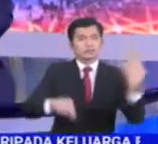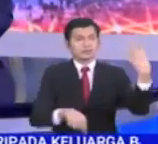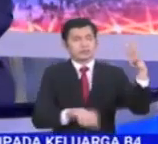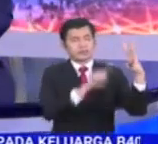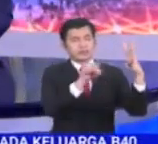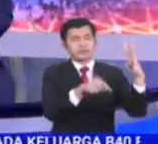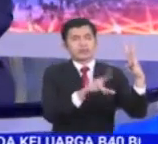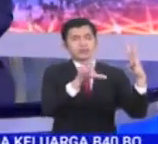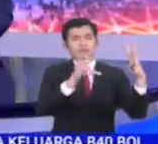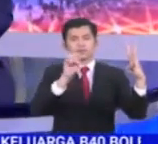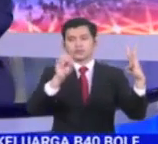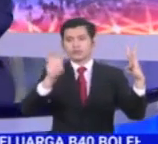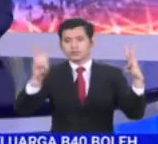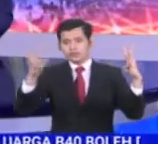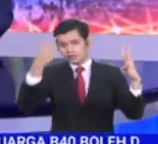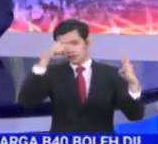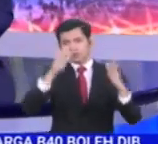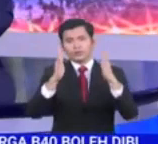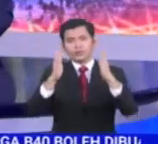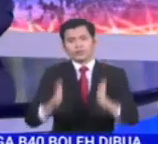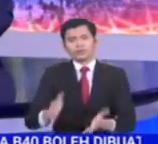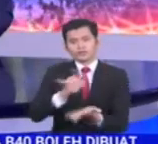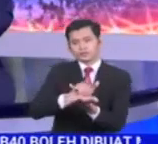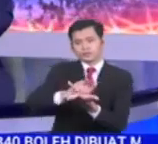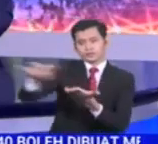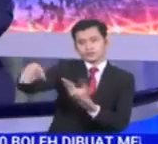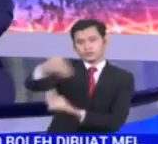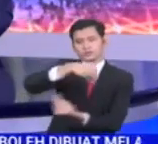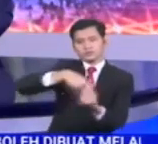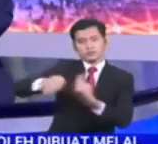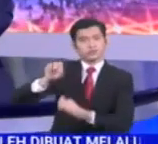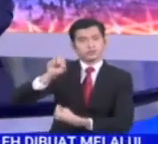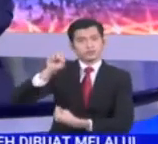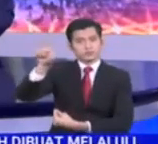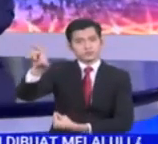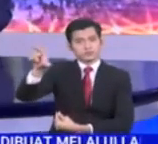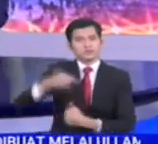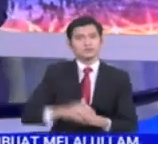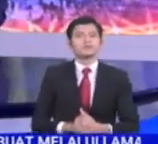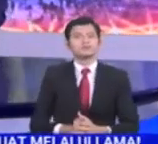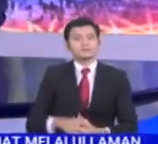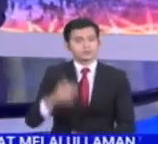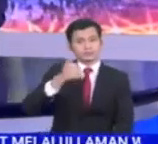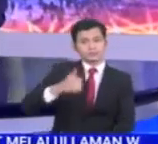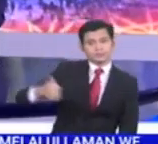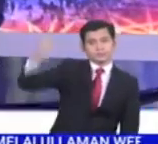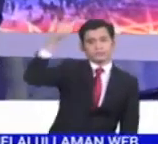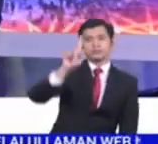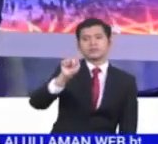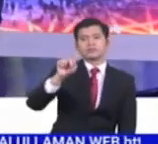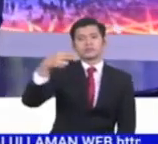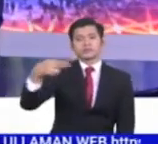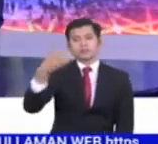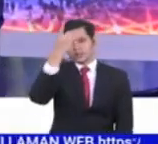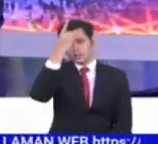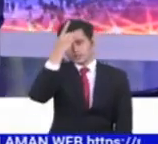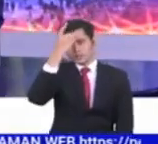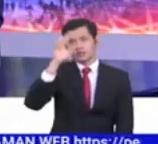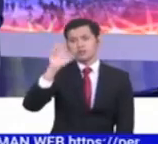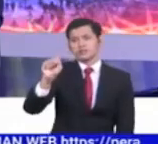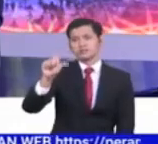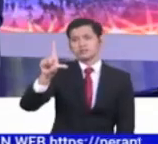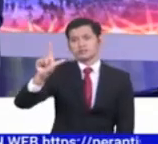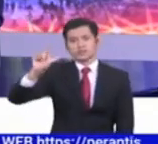14,306 bakal jemaah mulai hari ini. Ya, Pengarah Eksekutif Haji TH Datuk Seri Said Salih Said Abdul Rahman dalam